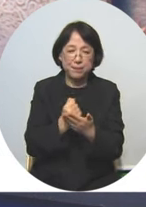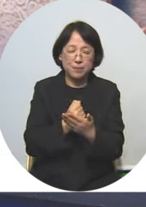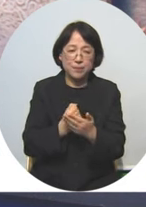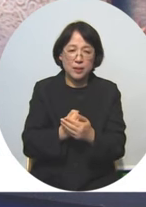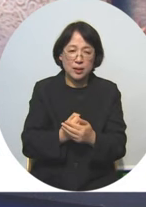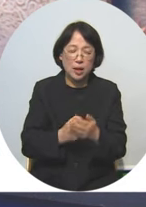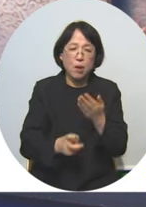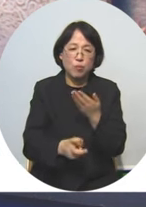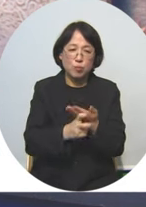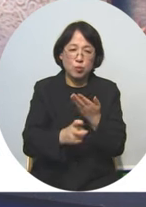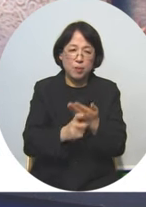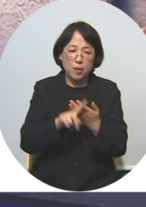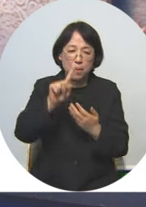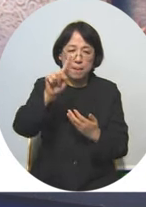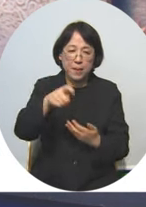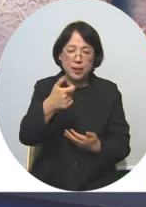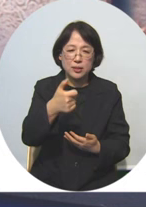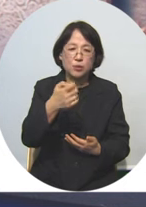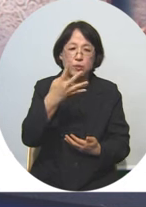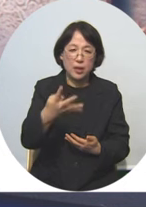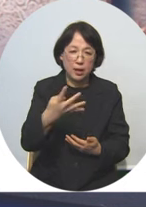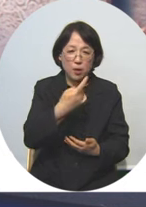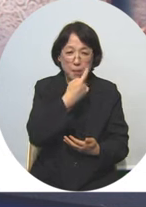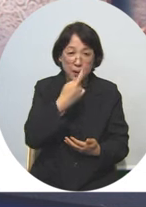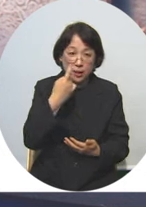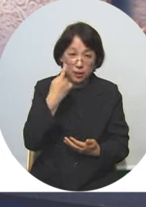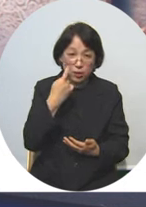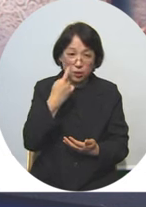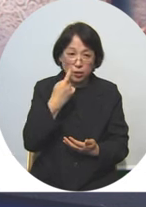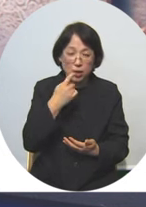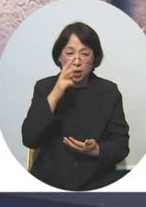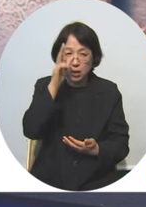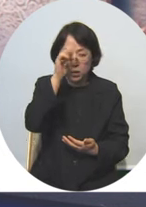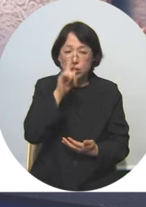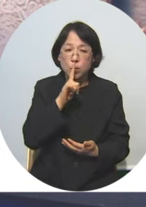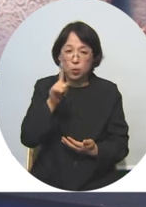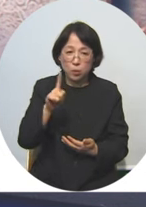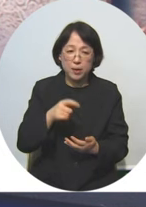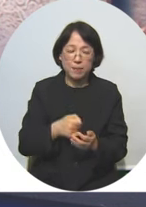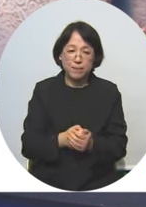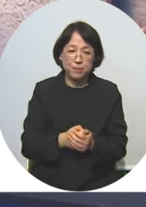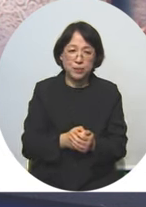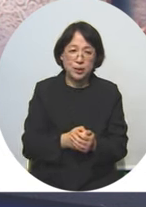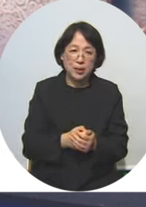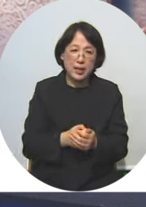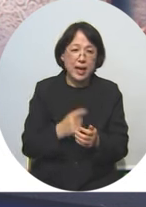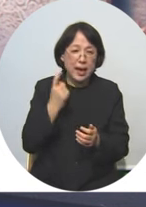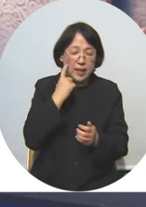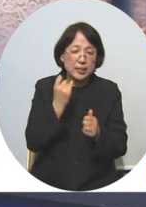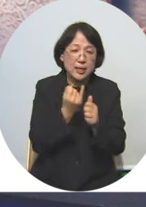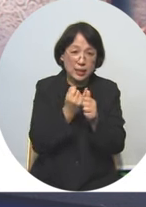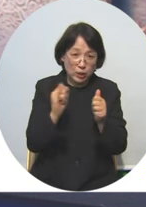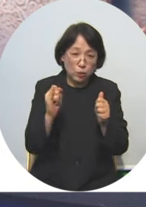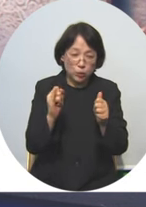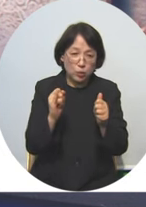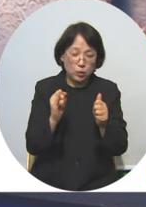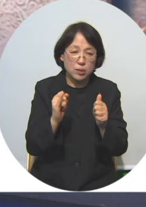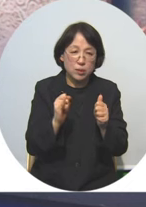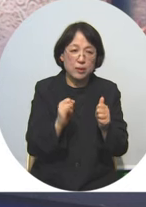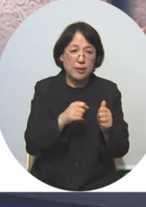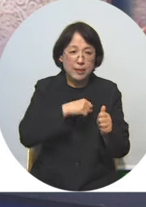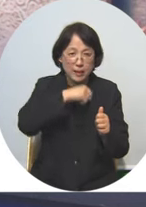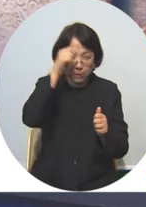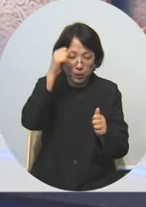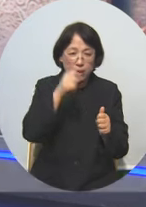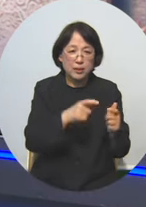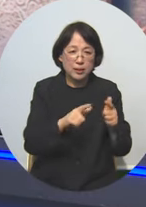경찰에 수사를 의뢰했습니다. 위장 전입부터 이혼한 것처럼 꾸며 아파트 청약에 당첨되는 등 방식도 다양했습니다.